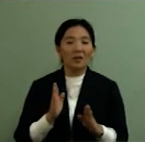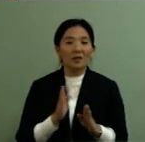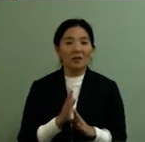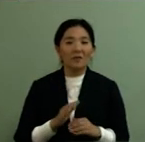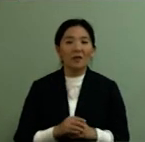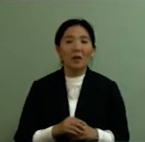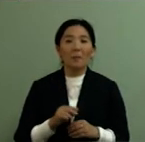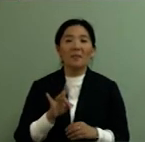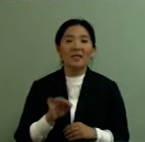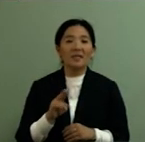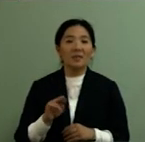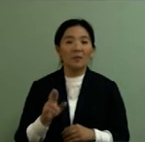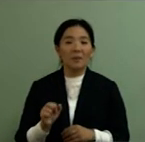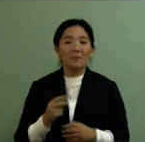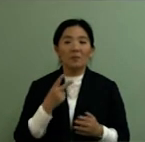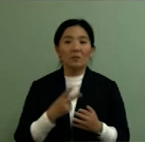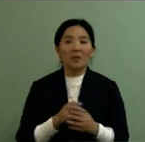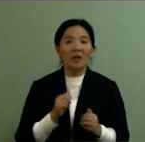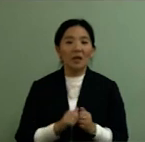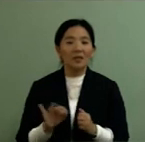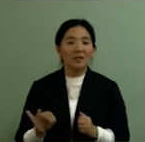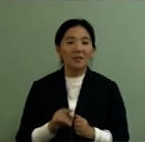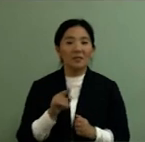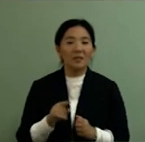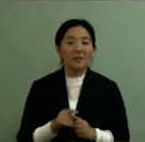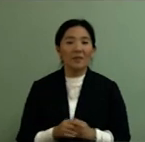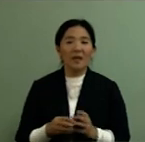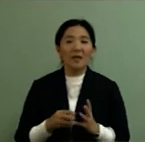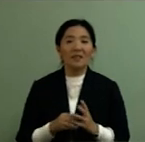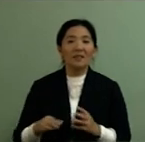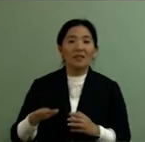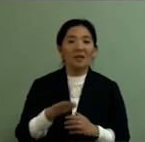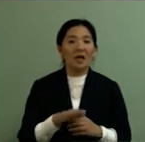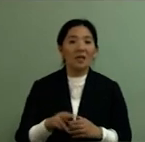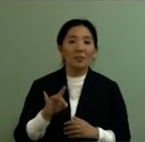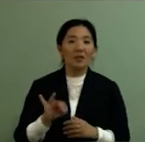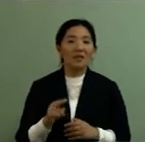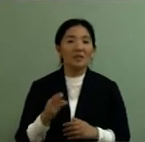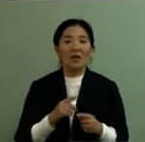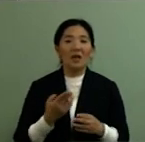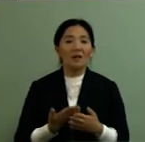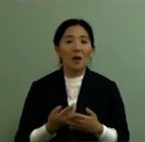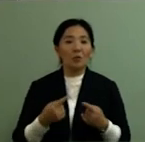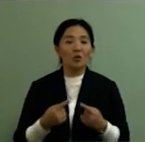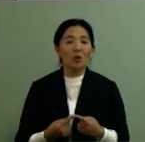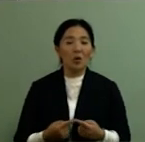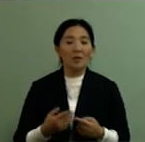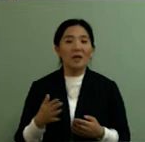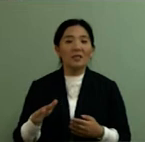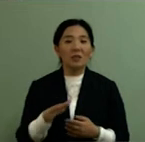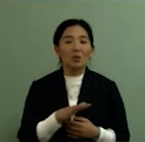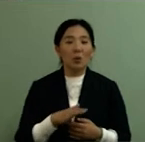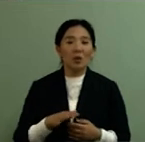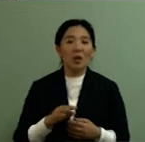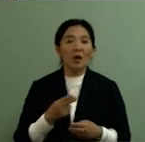экологического принципа. Давайте посмотрим каждый из них. Территориальный принцип, как мы с вами сказали, это определенная